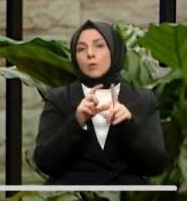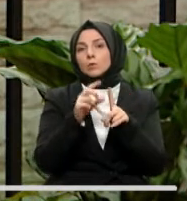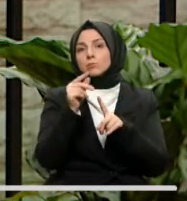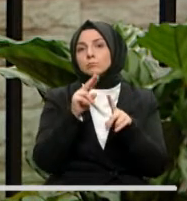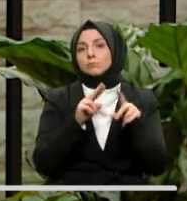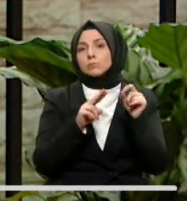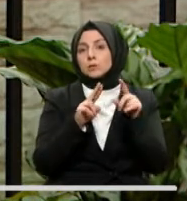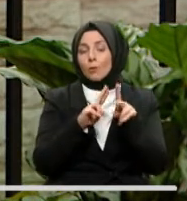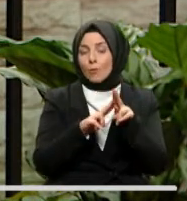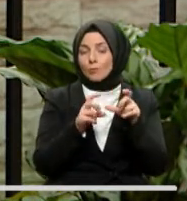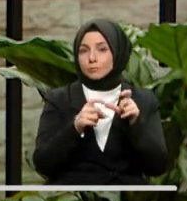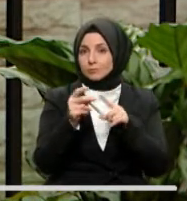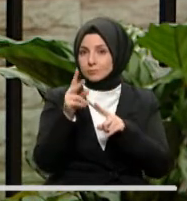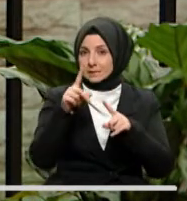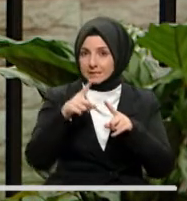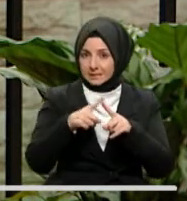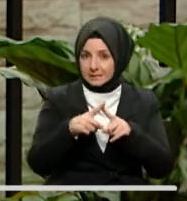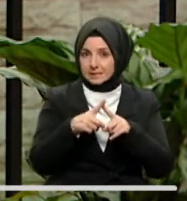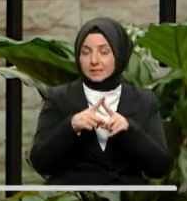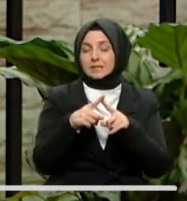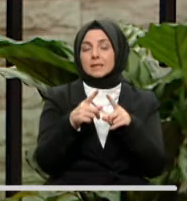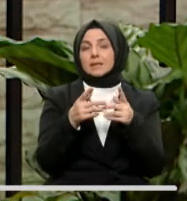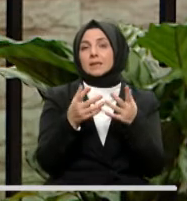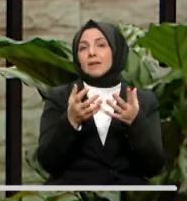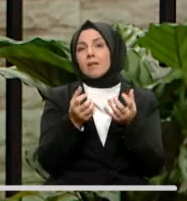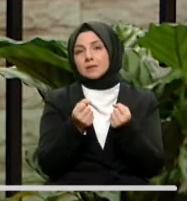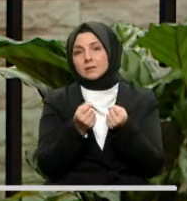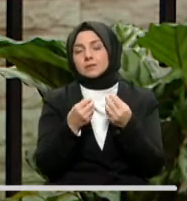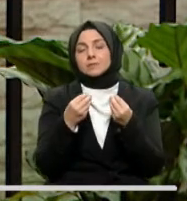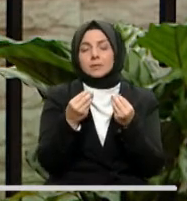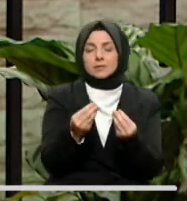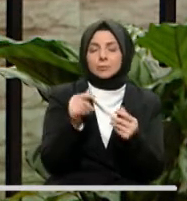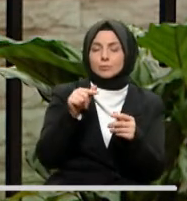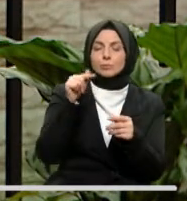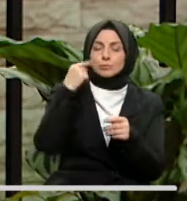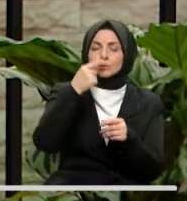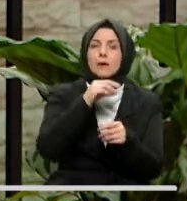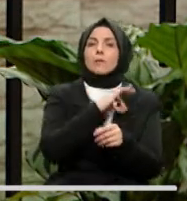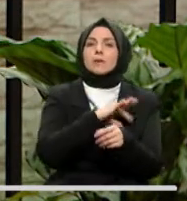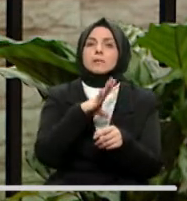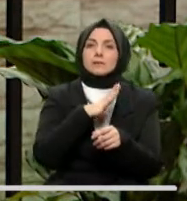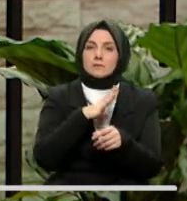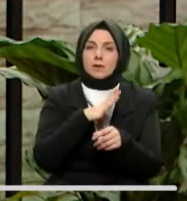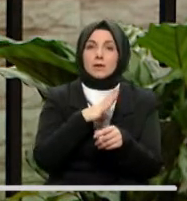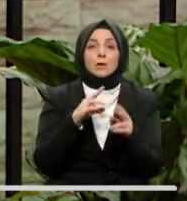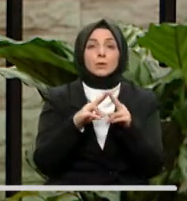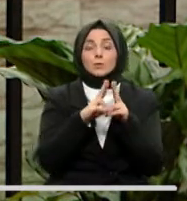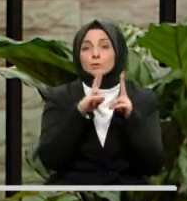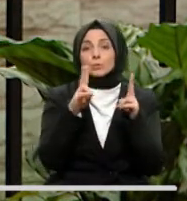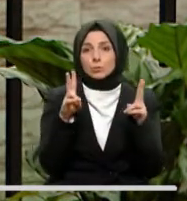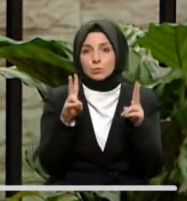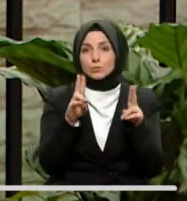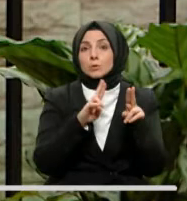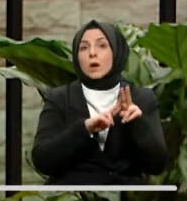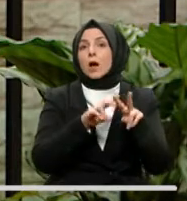sukulentlerde Gece dışarıya oksijen ve karbondioksit alırlar Peki gündüz günah yerin Günahkar seni kaktüs ve